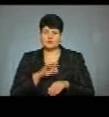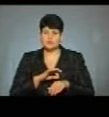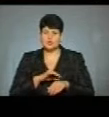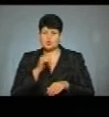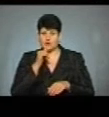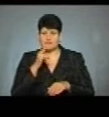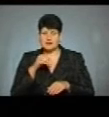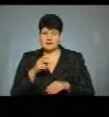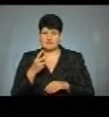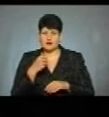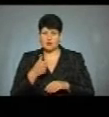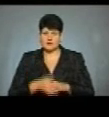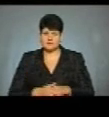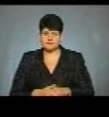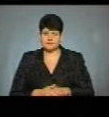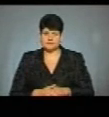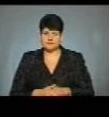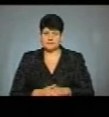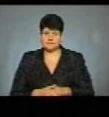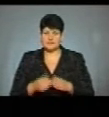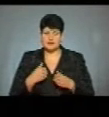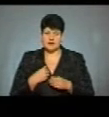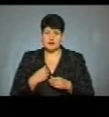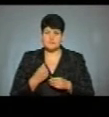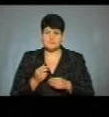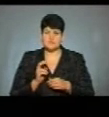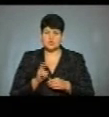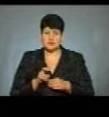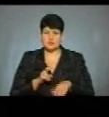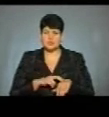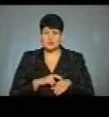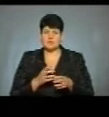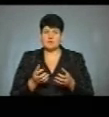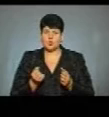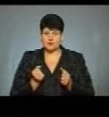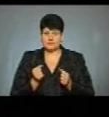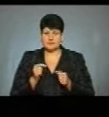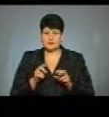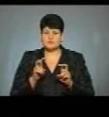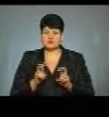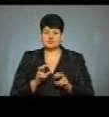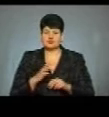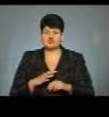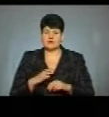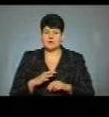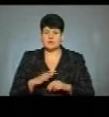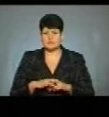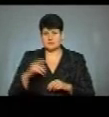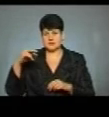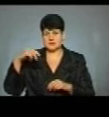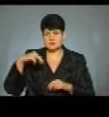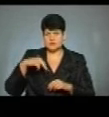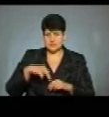цукровий діабет 2 роки. Я пішла до лікарки на прийом, там сижу, чекаю і спустилась,